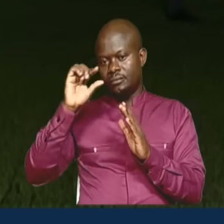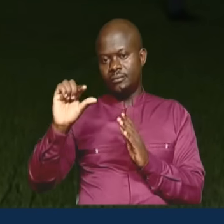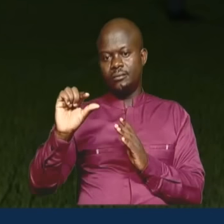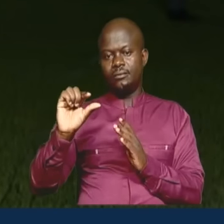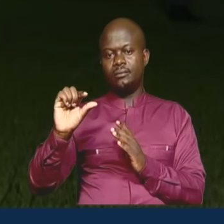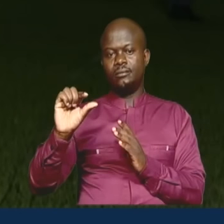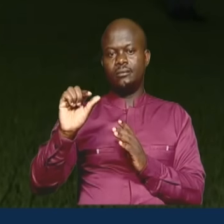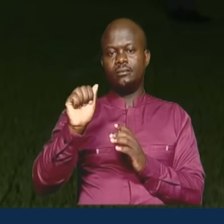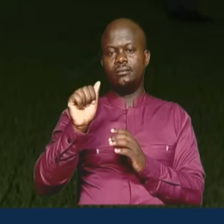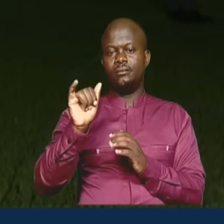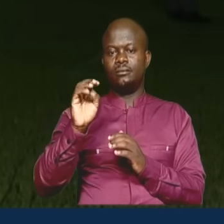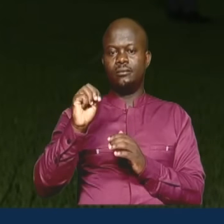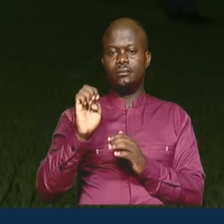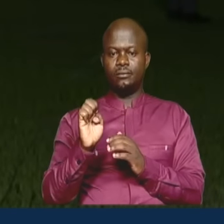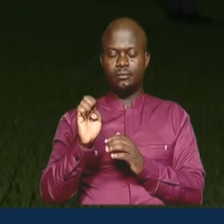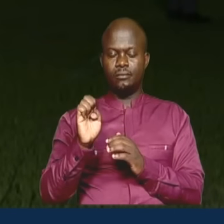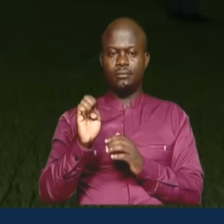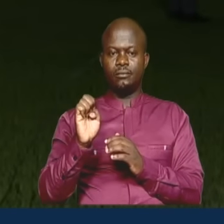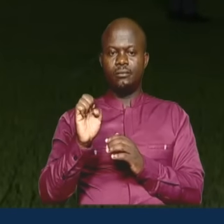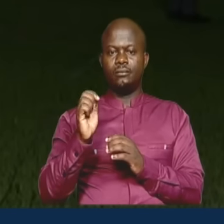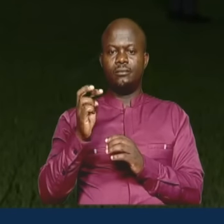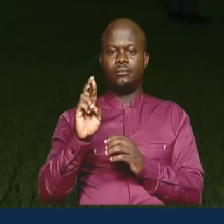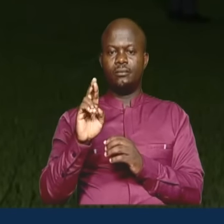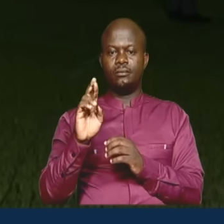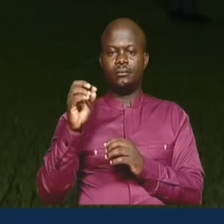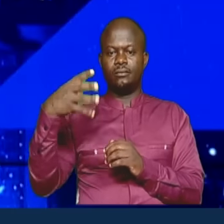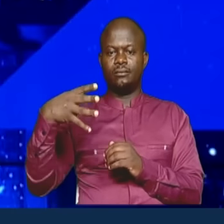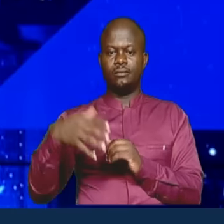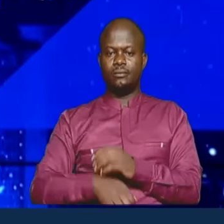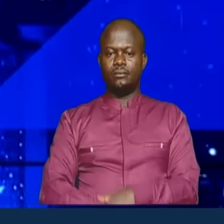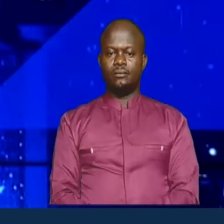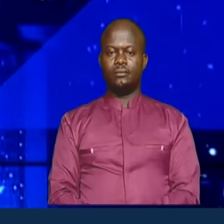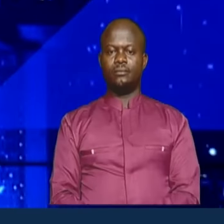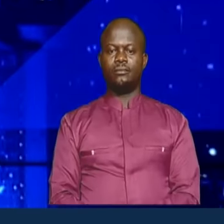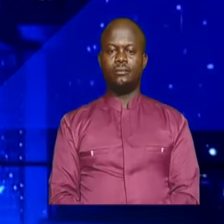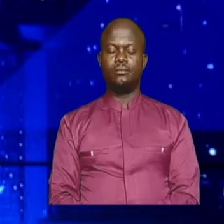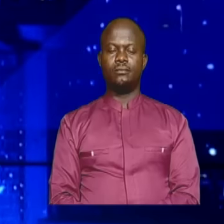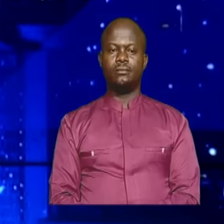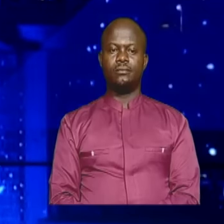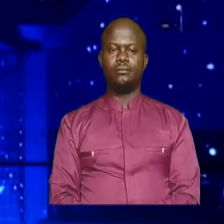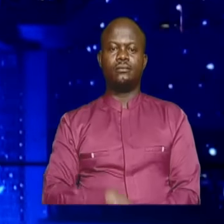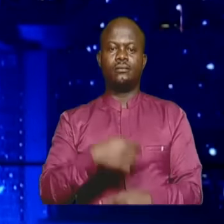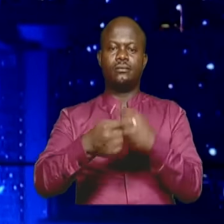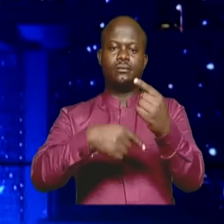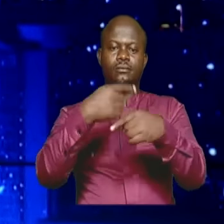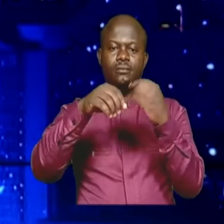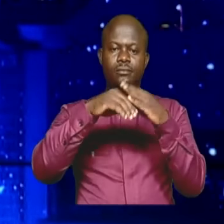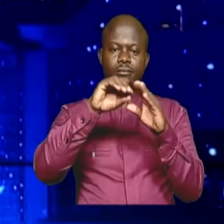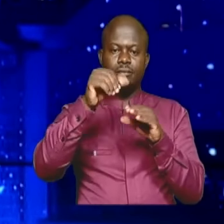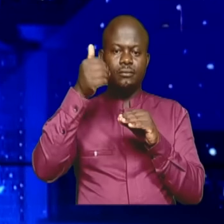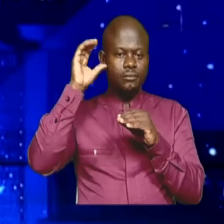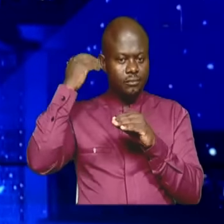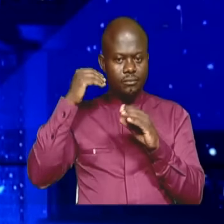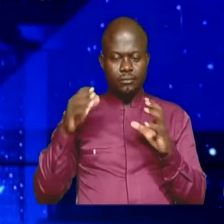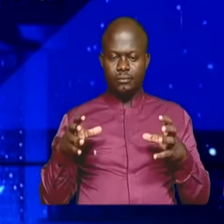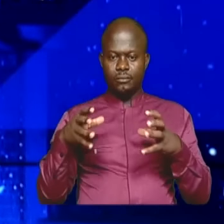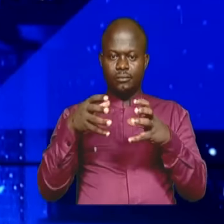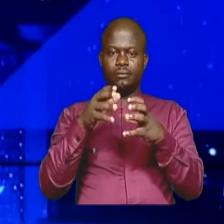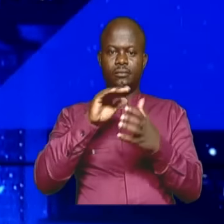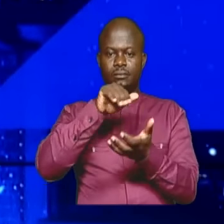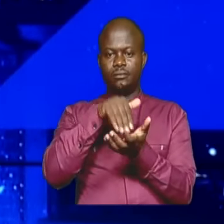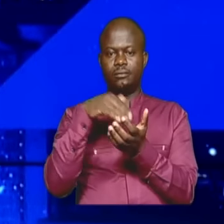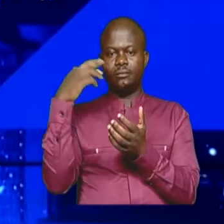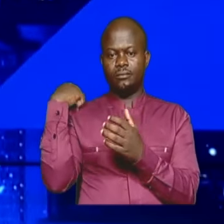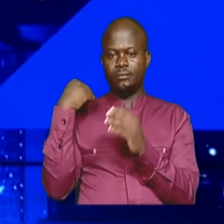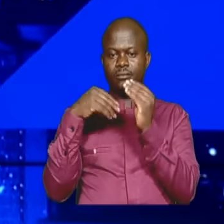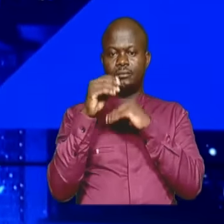bato. Amakuru Arambuye, Televiziyo Rwanda, i Kigali. Dukomereze mu yandi makuru. Ihuriro ry'ibigo bishinzwe